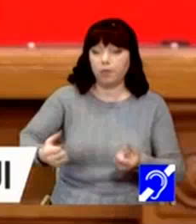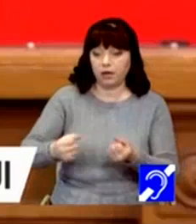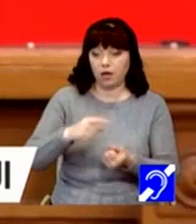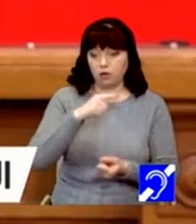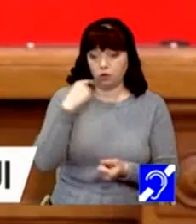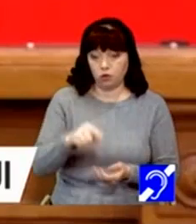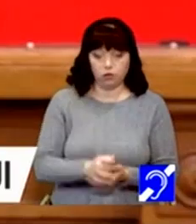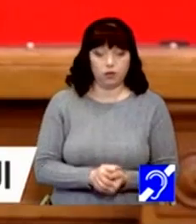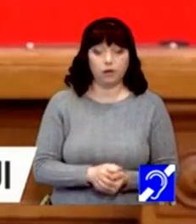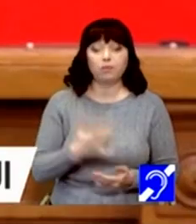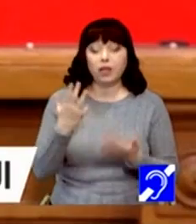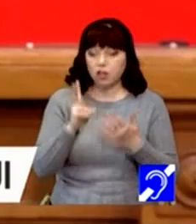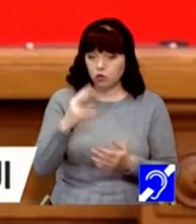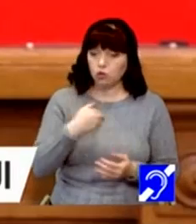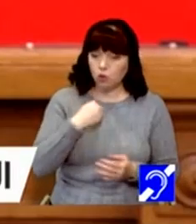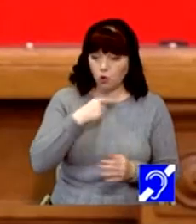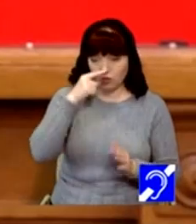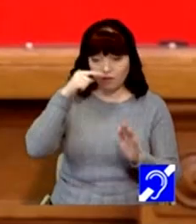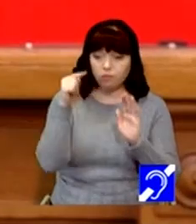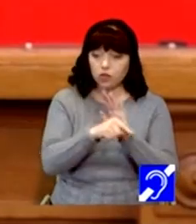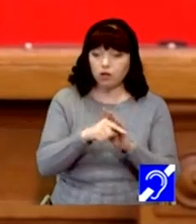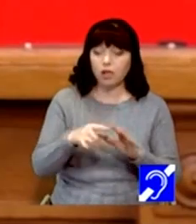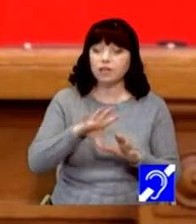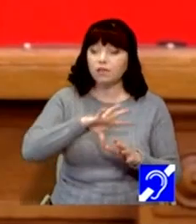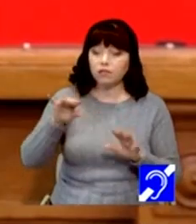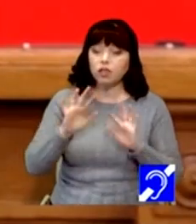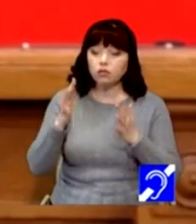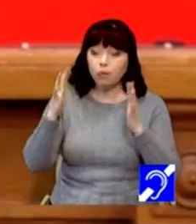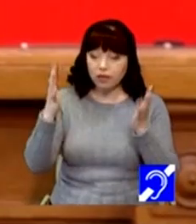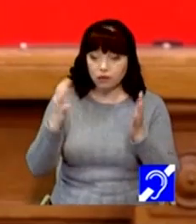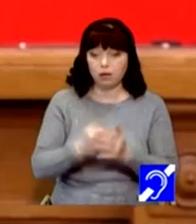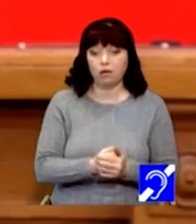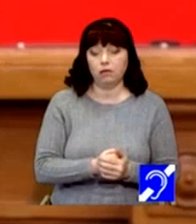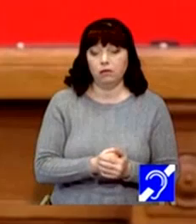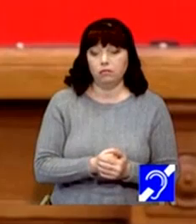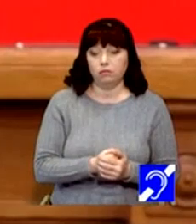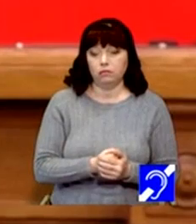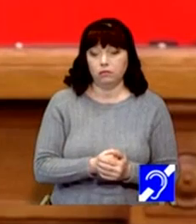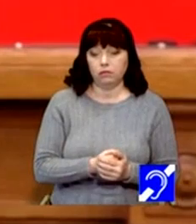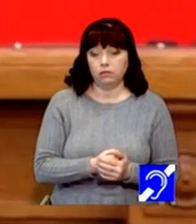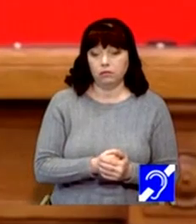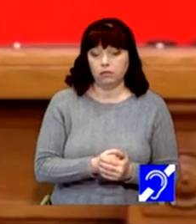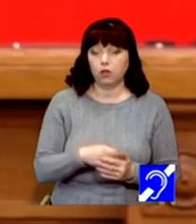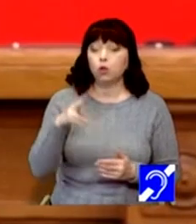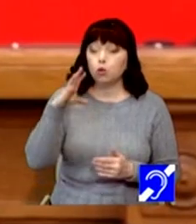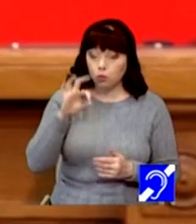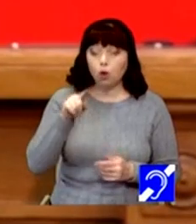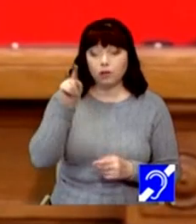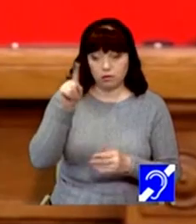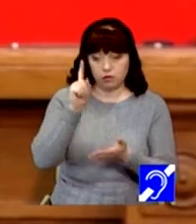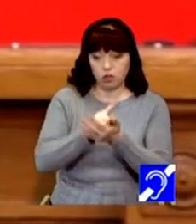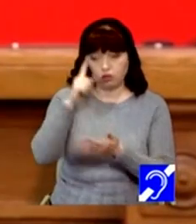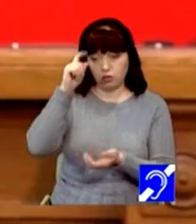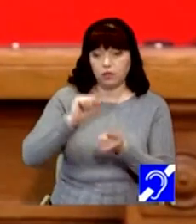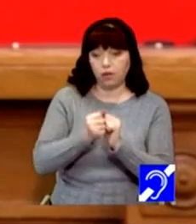selecta dezmembrez să avem grijă să prescrie și se uită să stârnim tu ani doujins